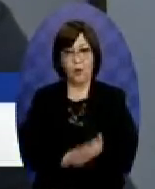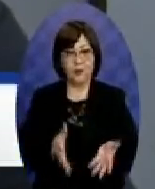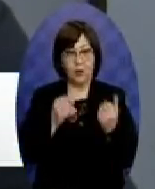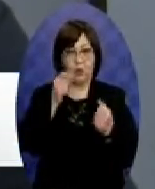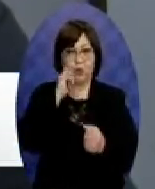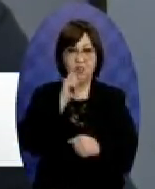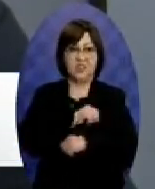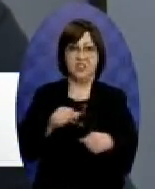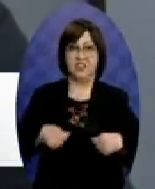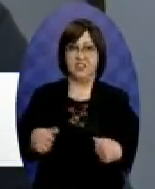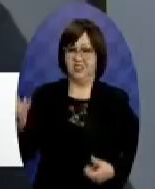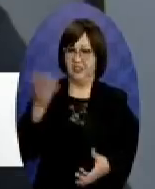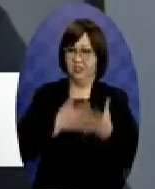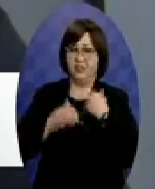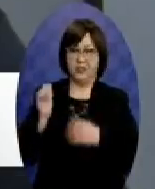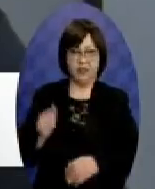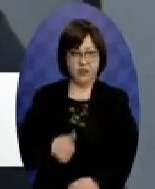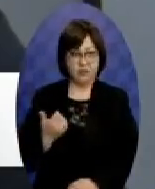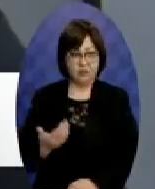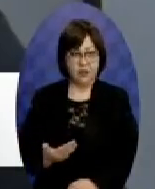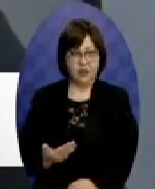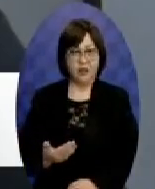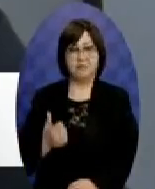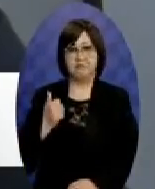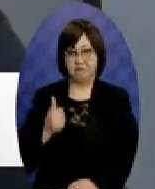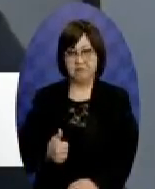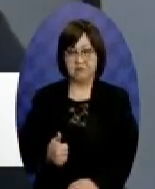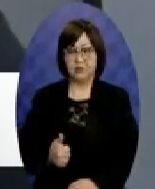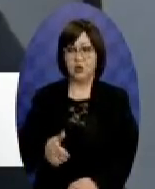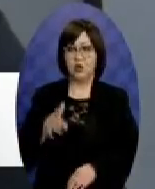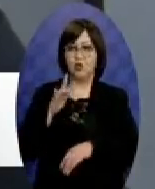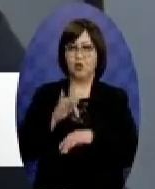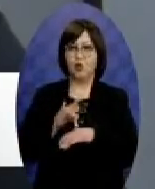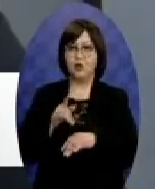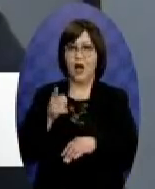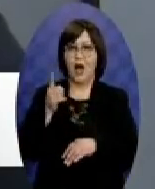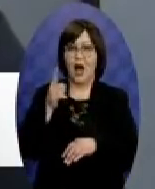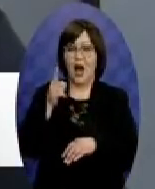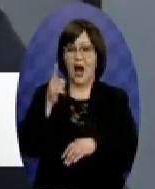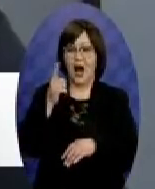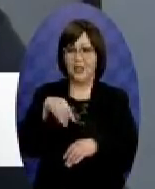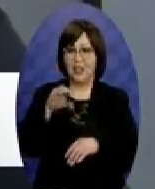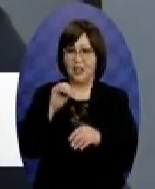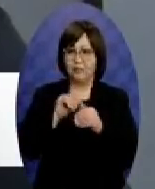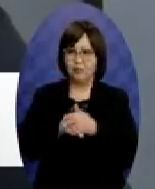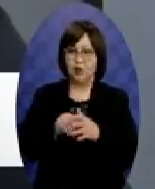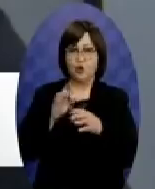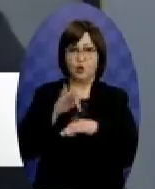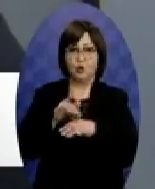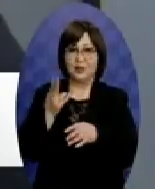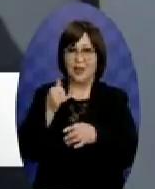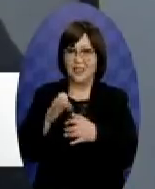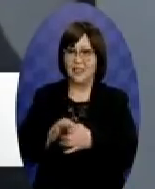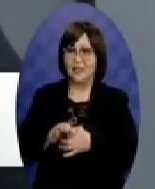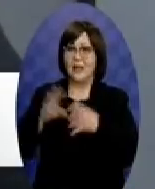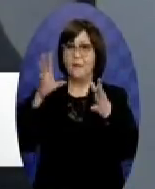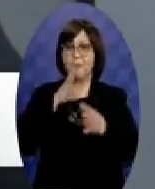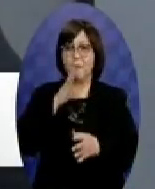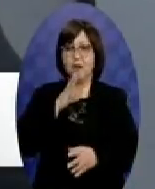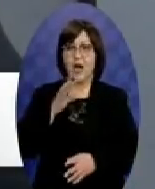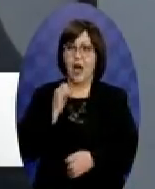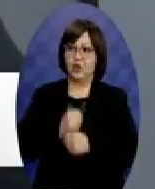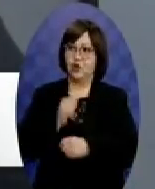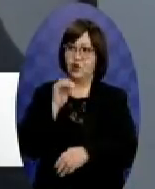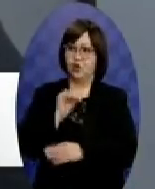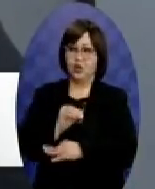байгаа. Энэ дээр бол мэдээж нөгөө төлөвлөсөн хадгаламжийн төвийн данс нэгдэхүүдээс нэг юм уу хоёр хоног ажлын өдрийн